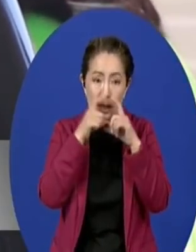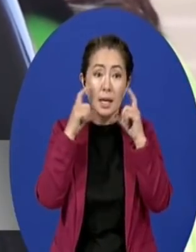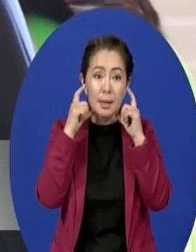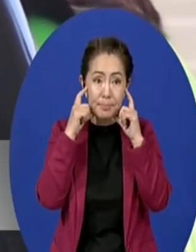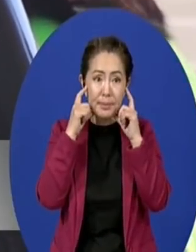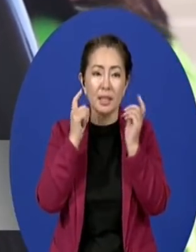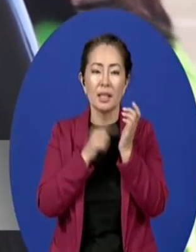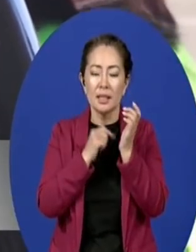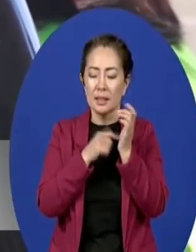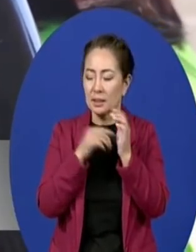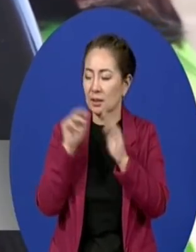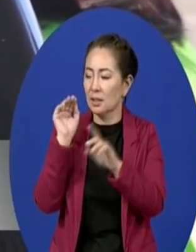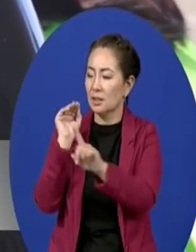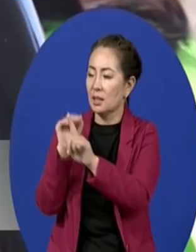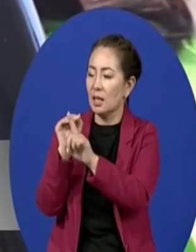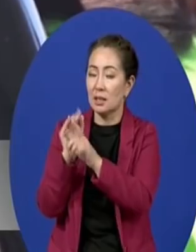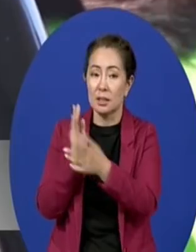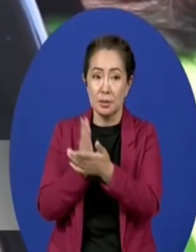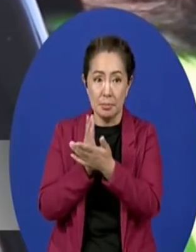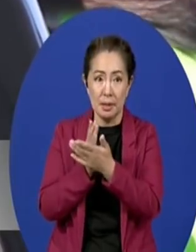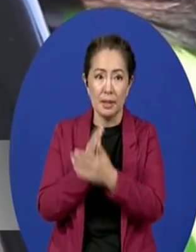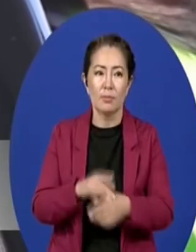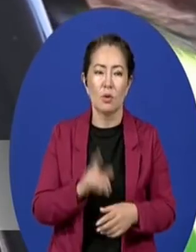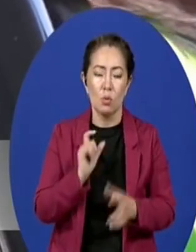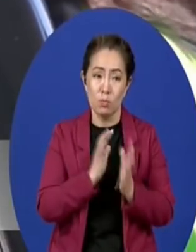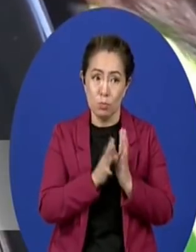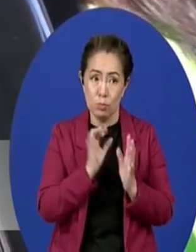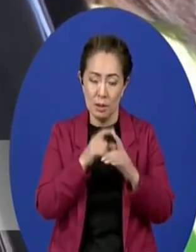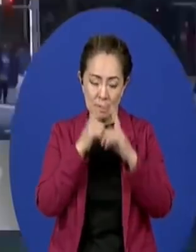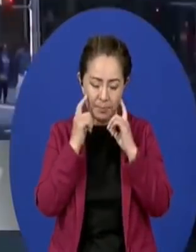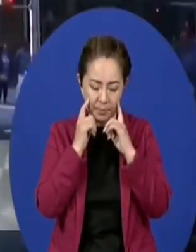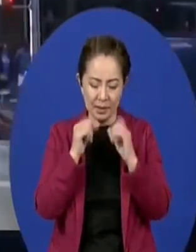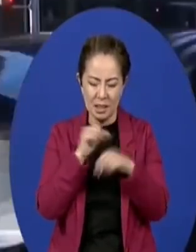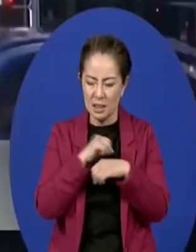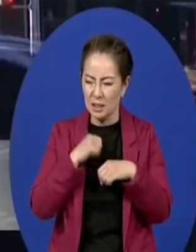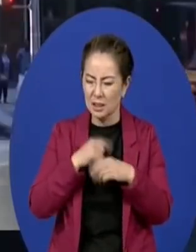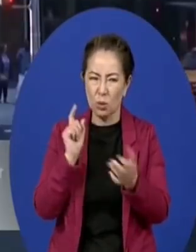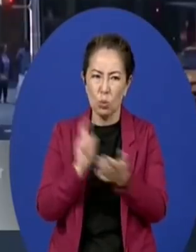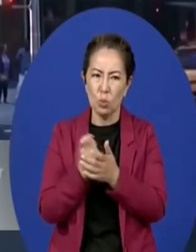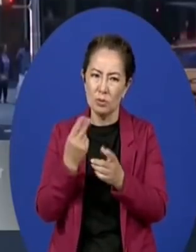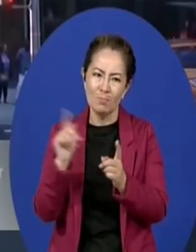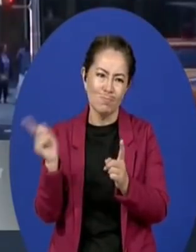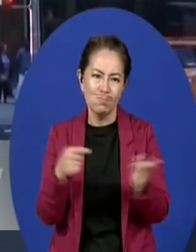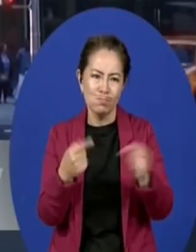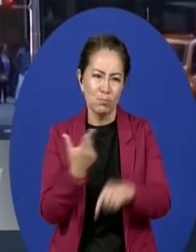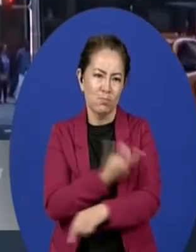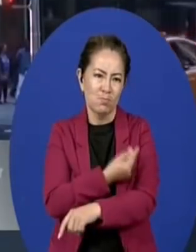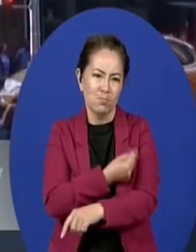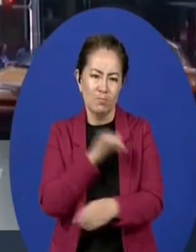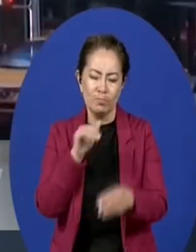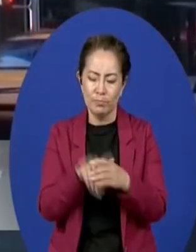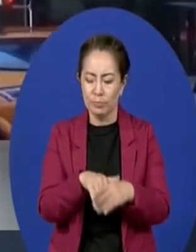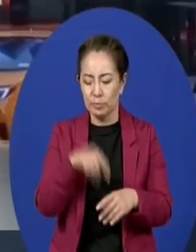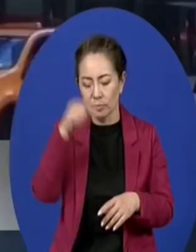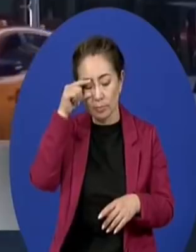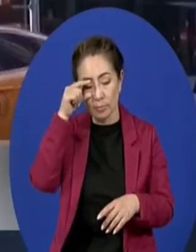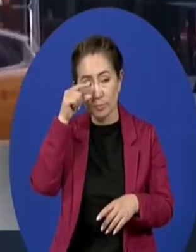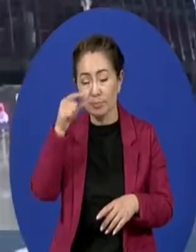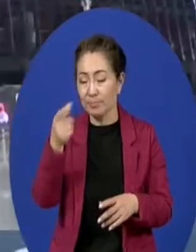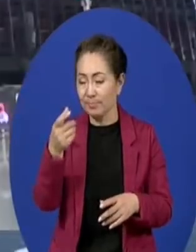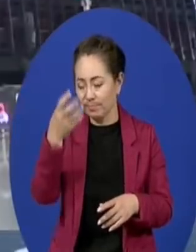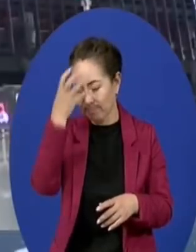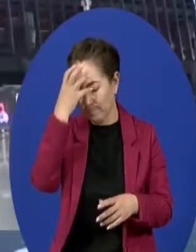зүүх хэрэгтэй гэсэн шаардлагыг тавьж эхэлсэн юм. Үүнээс гадна иргэдийг албадлагаар вакцинжуулалтанд хамруулж байна. Жозеф Байдны засаг